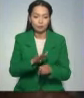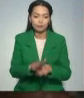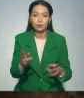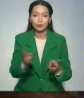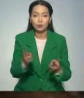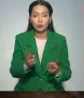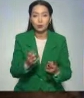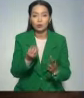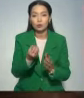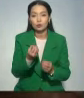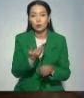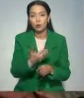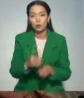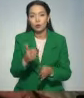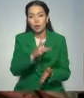радиатор